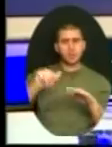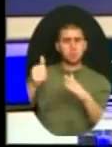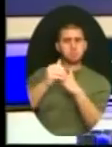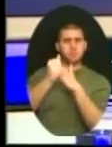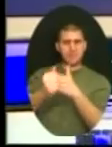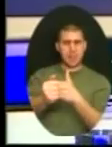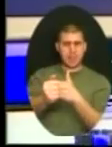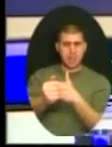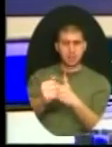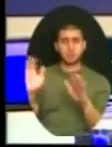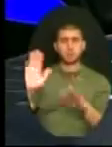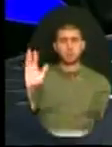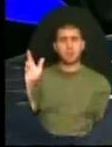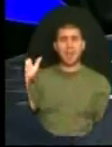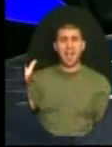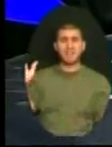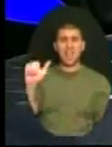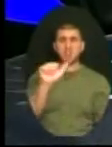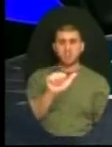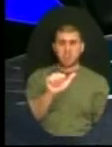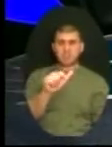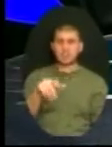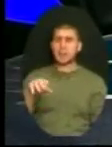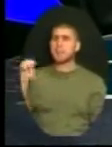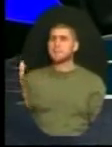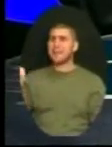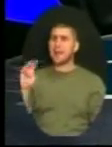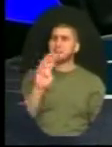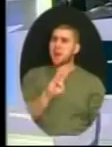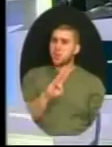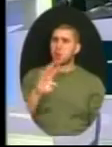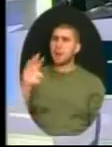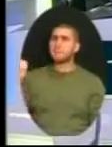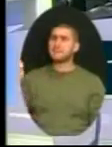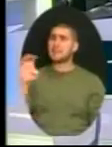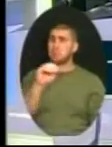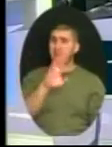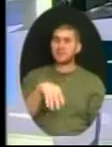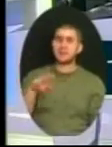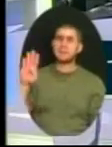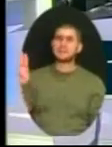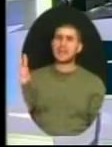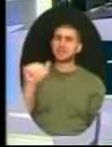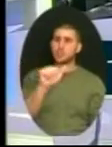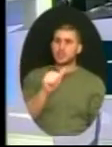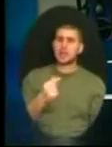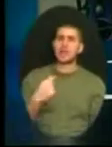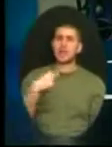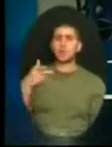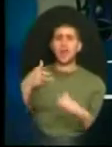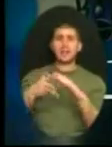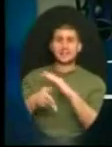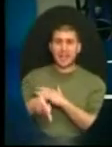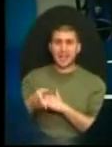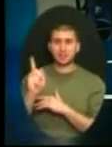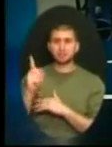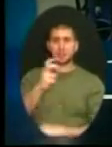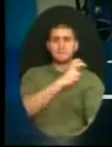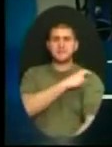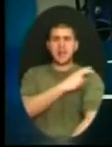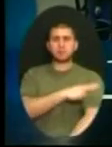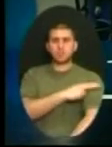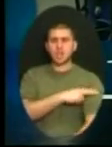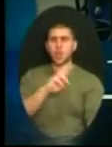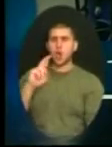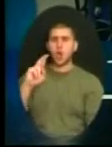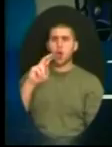המוביל. שלום לאבי אשכנזי, בירה ברדוגו, מזל מועלם וטל אשכנזי. אנחנו נהיה הצוללת של מפכ"ל המשטרה